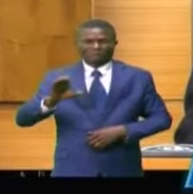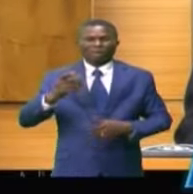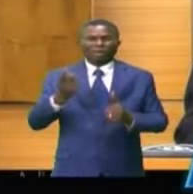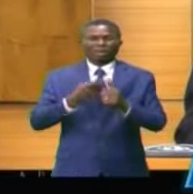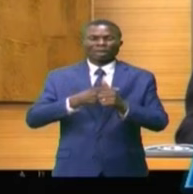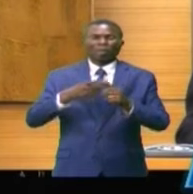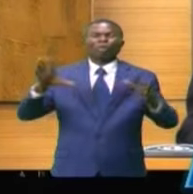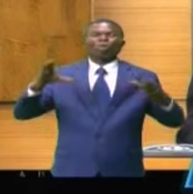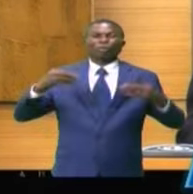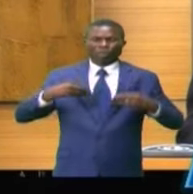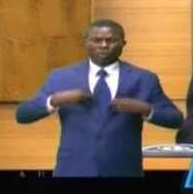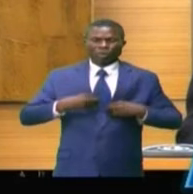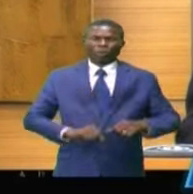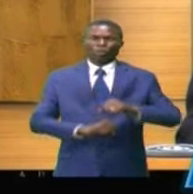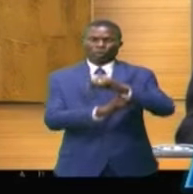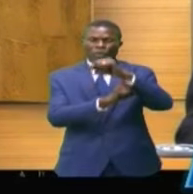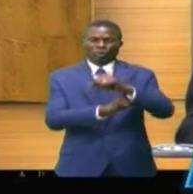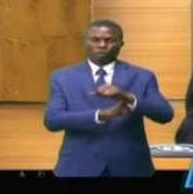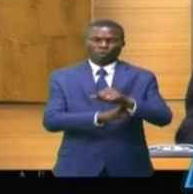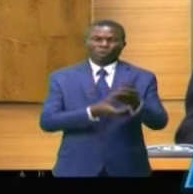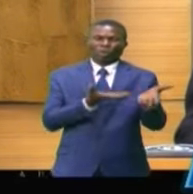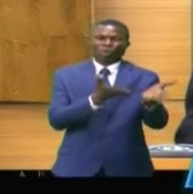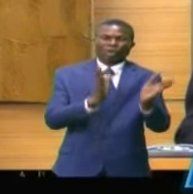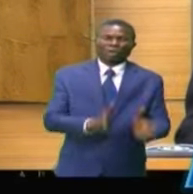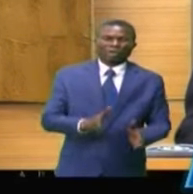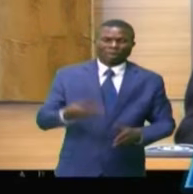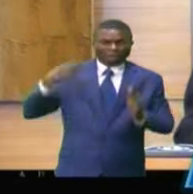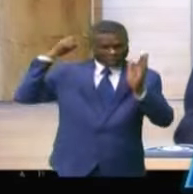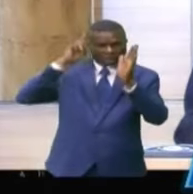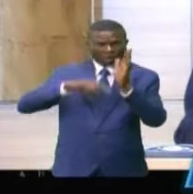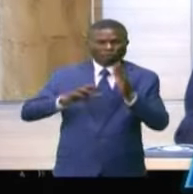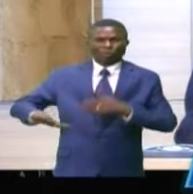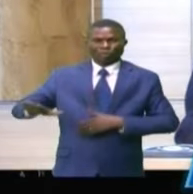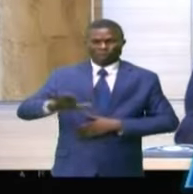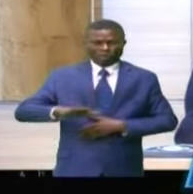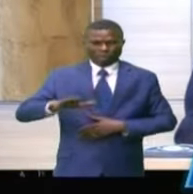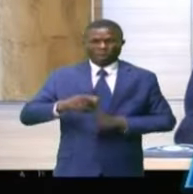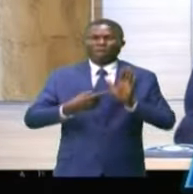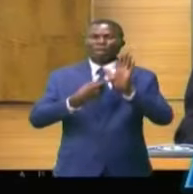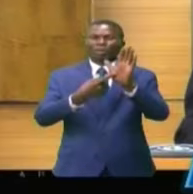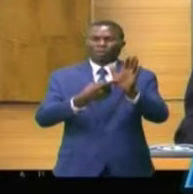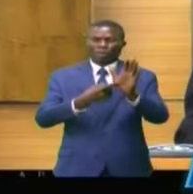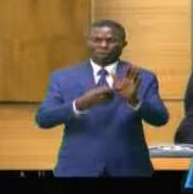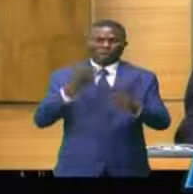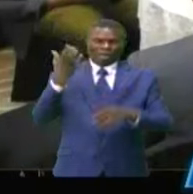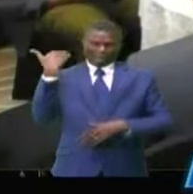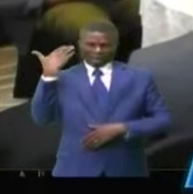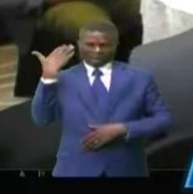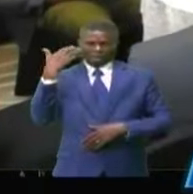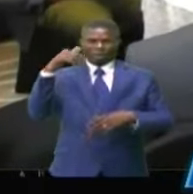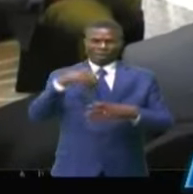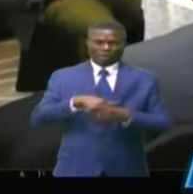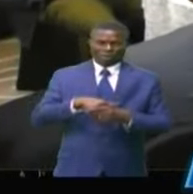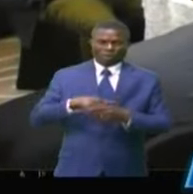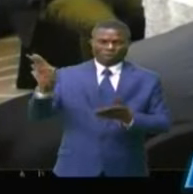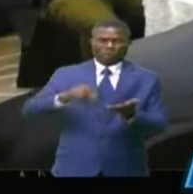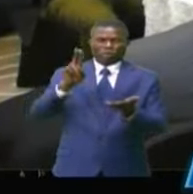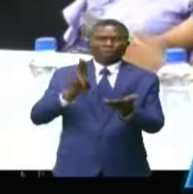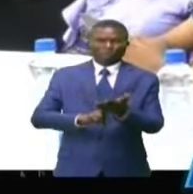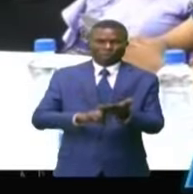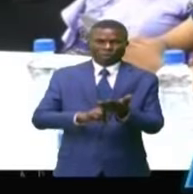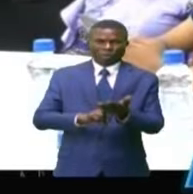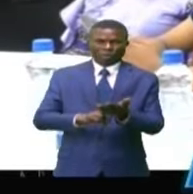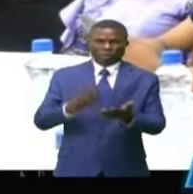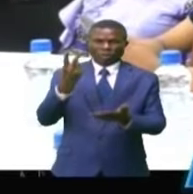reconnaître l'appui et le soutien du gouvernement de la République manifesté récemment au travers de la signature